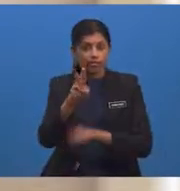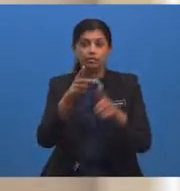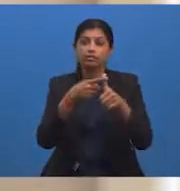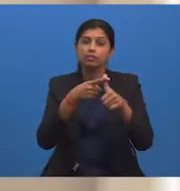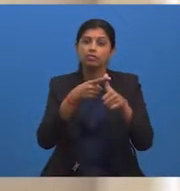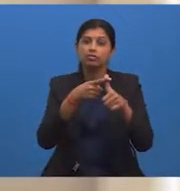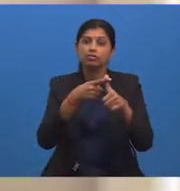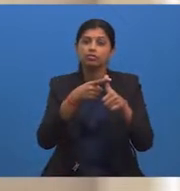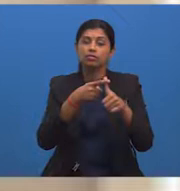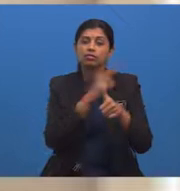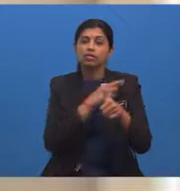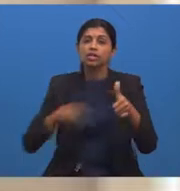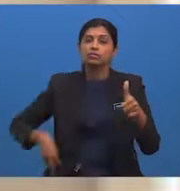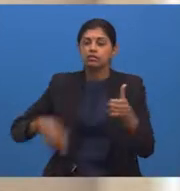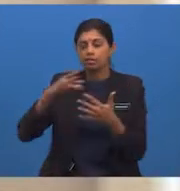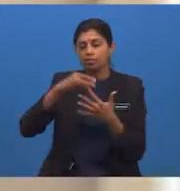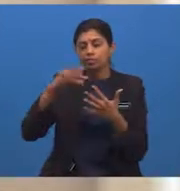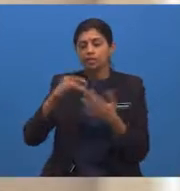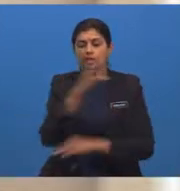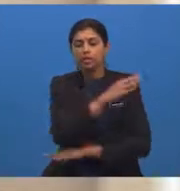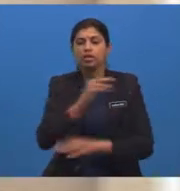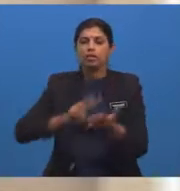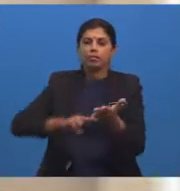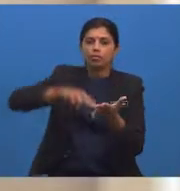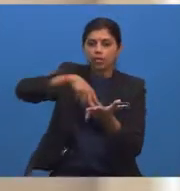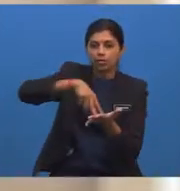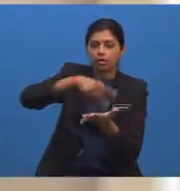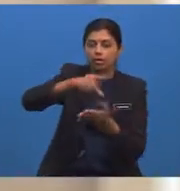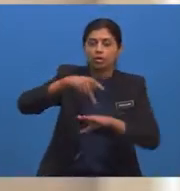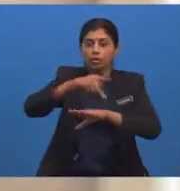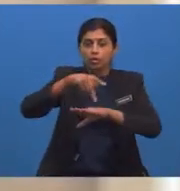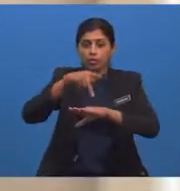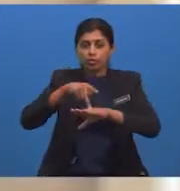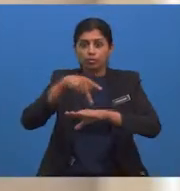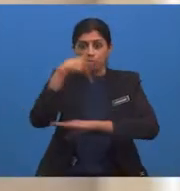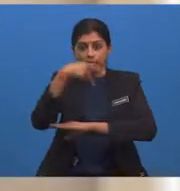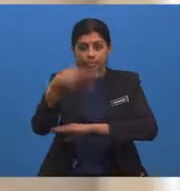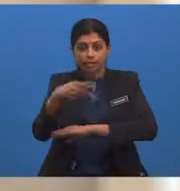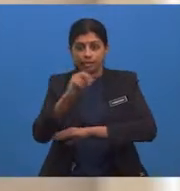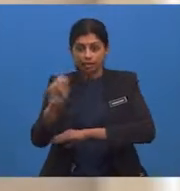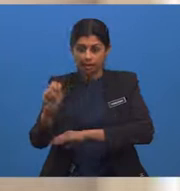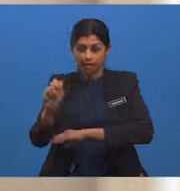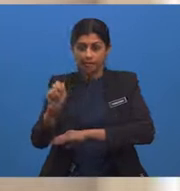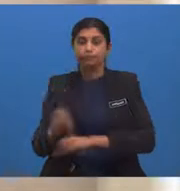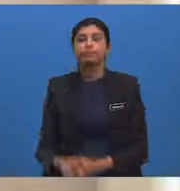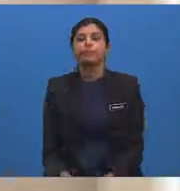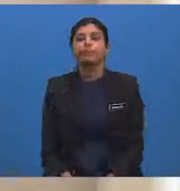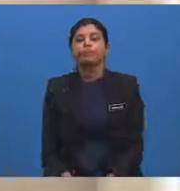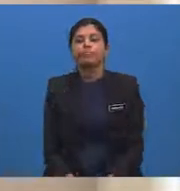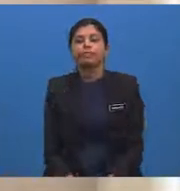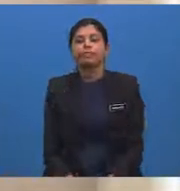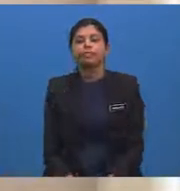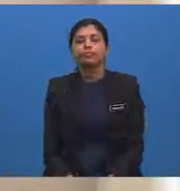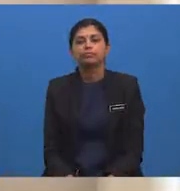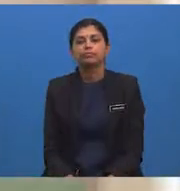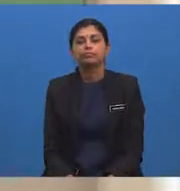cara raja memilih dan membangunkan pusat pemerintahan serta bagaimana sesebuah kerajaan alam